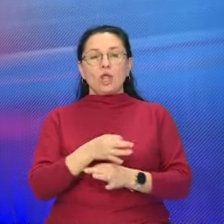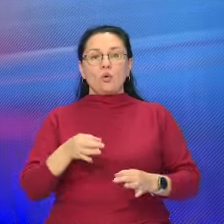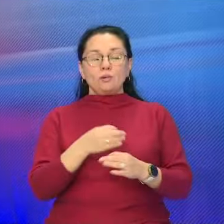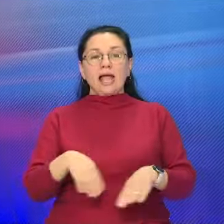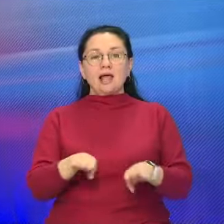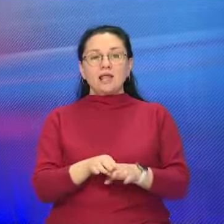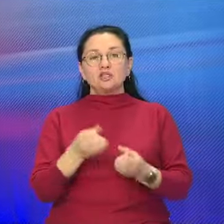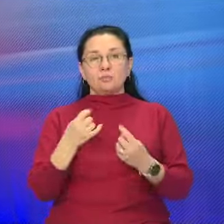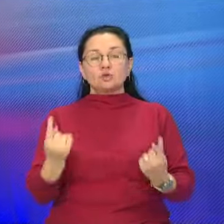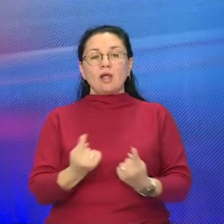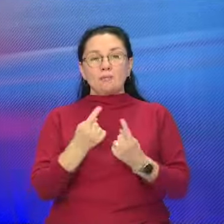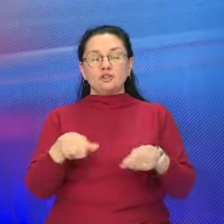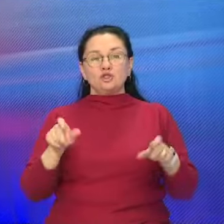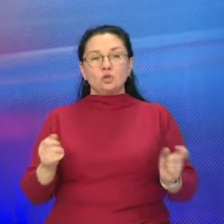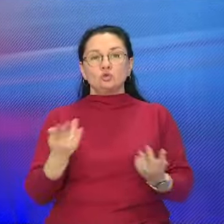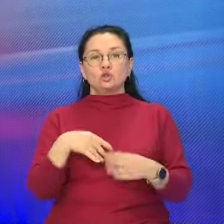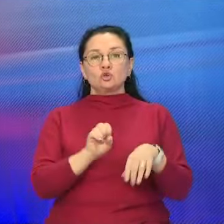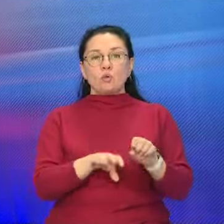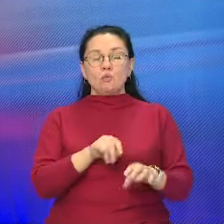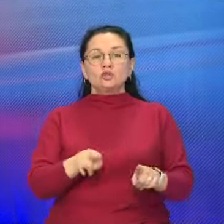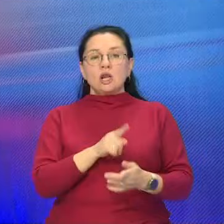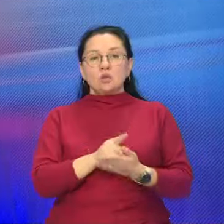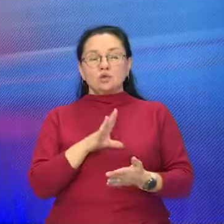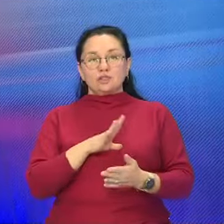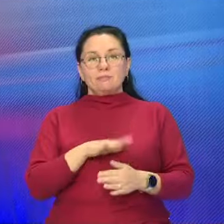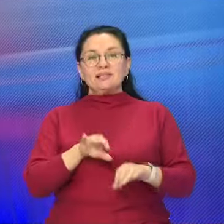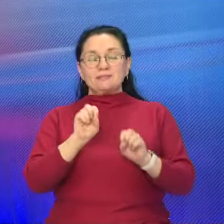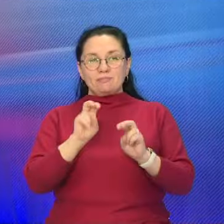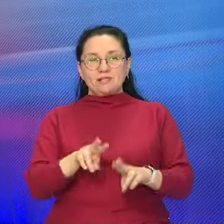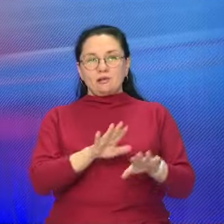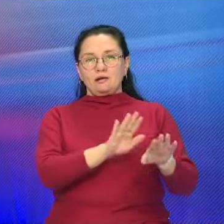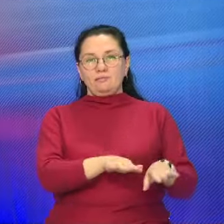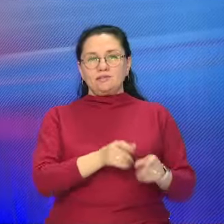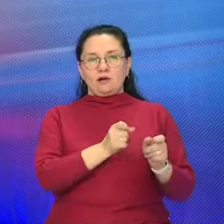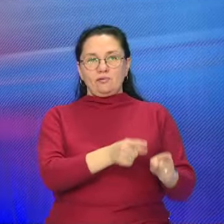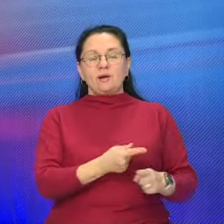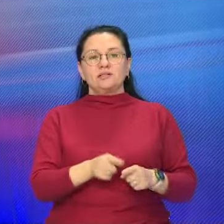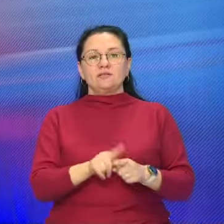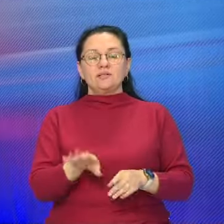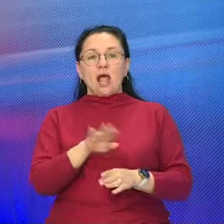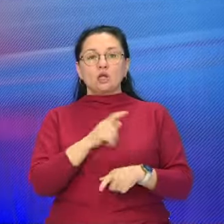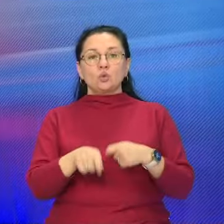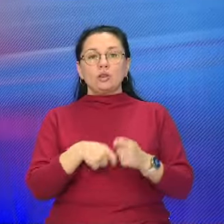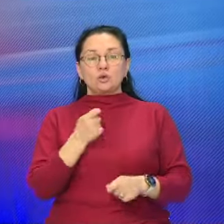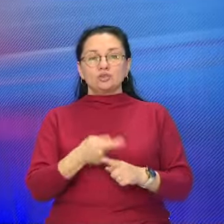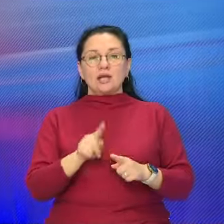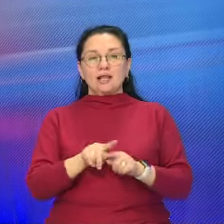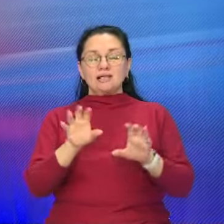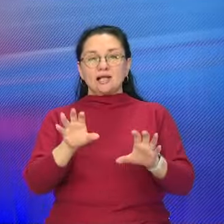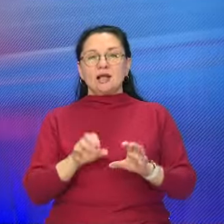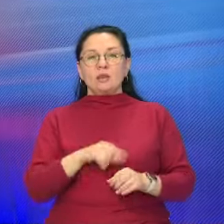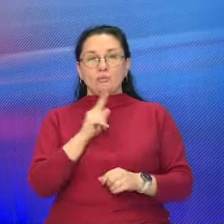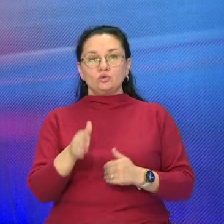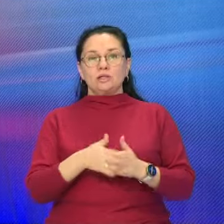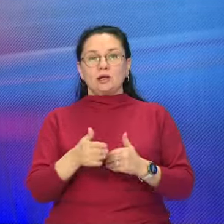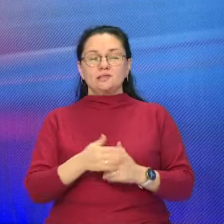само простых громадян, что смети повинны размещаться у санкционованных местах. А порушальников природоохранного законодательства чакая